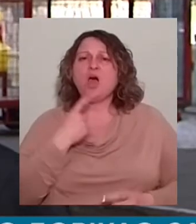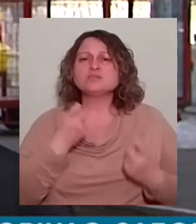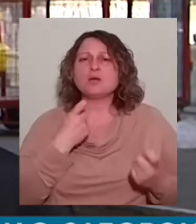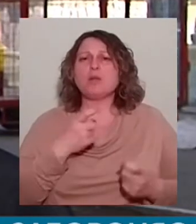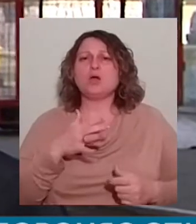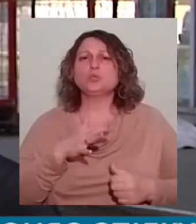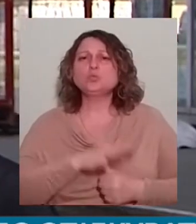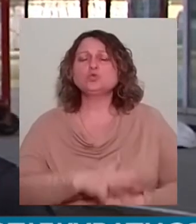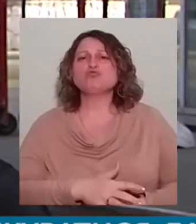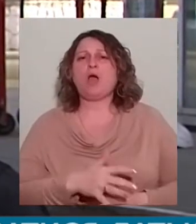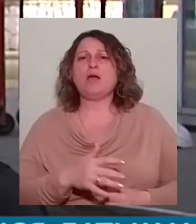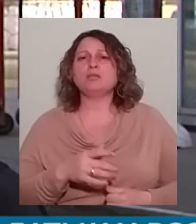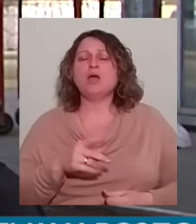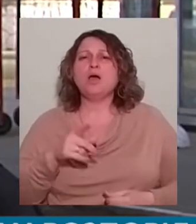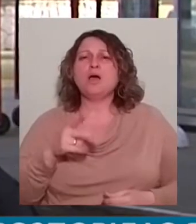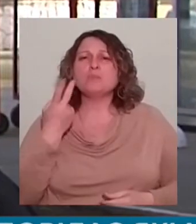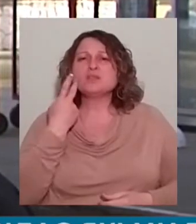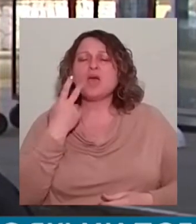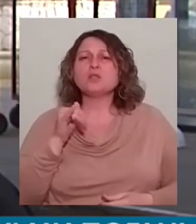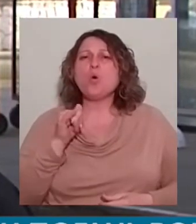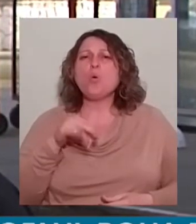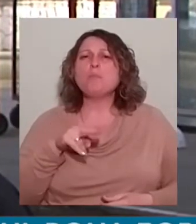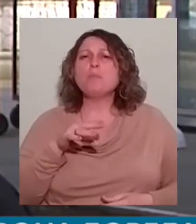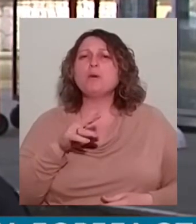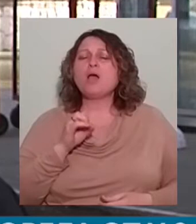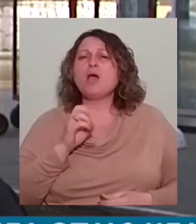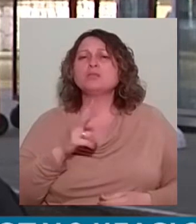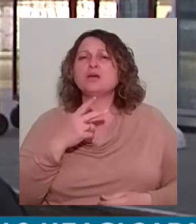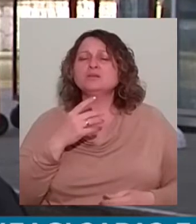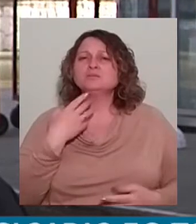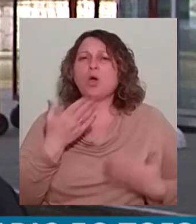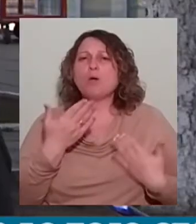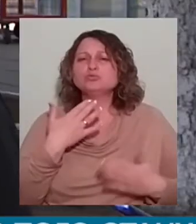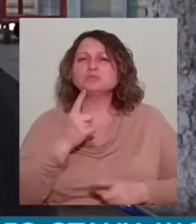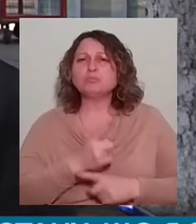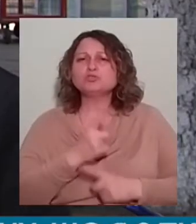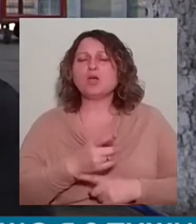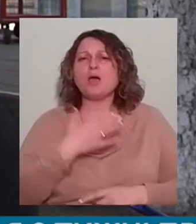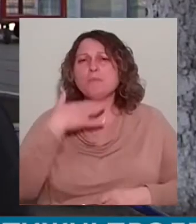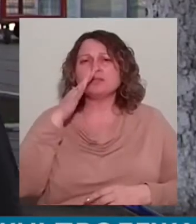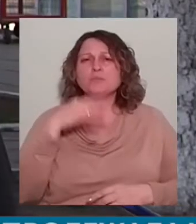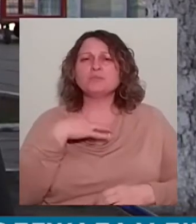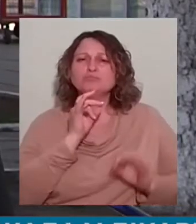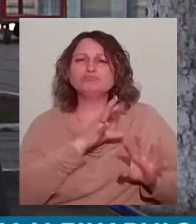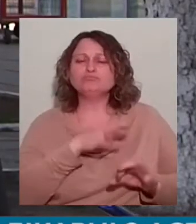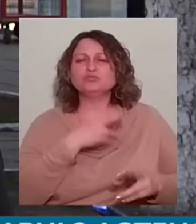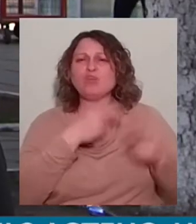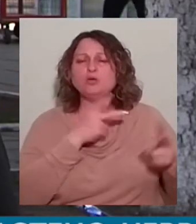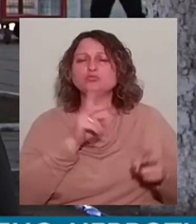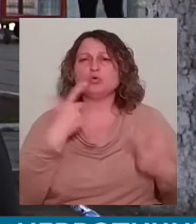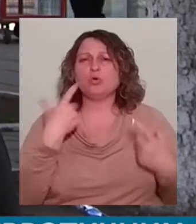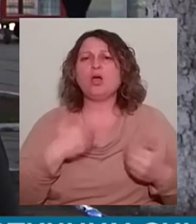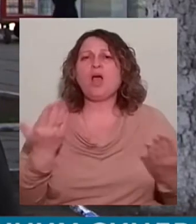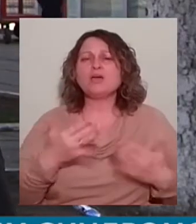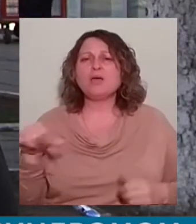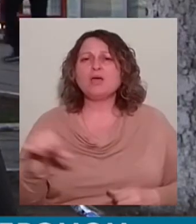постійно упрекає. Запрещает общаться, родителям рассказывает, какие мы плохие. Она довела вот в 9 классе сейчас меня до